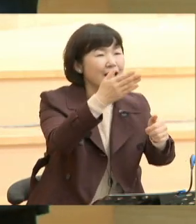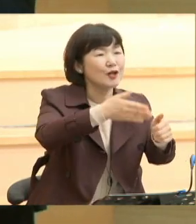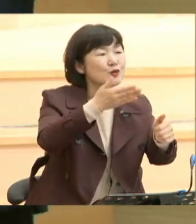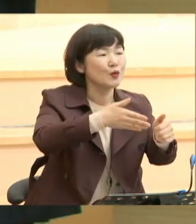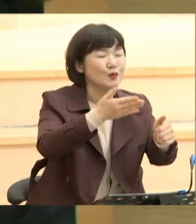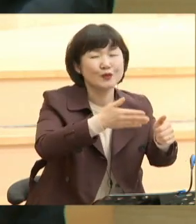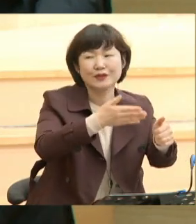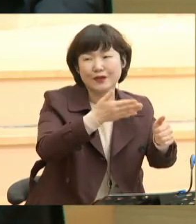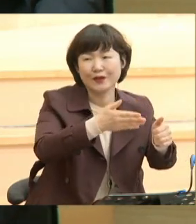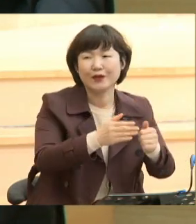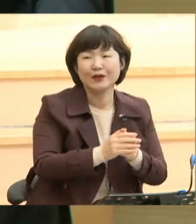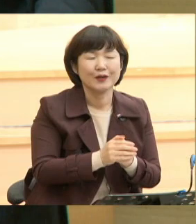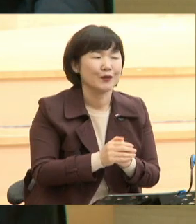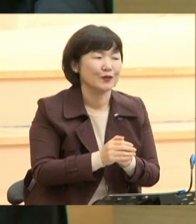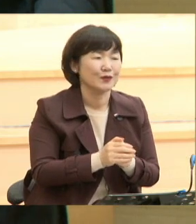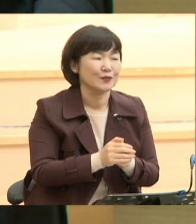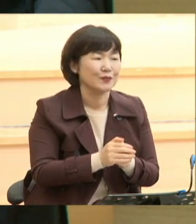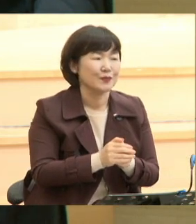주옵소서